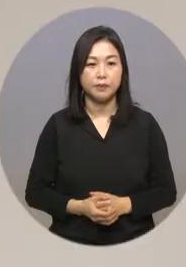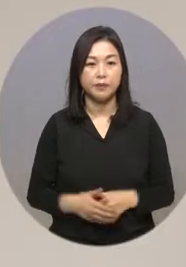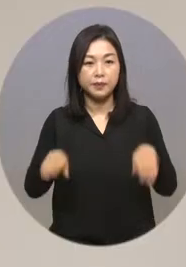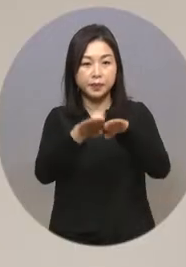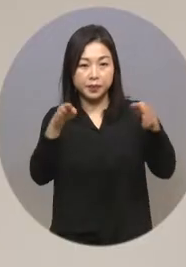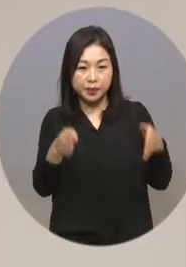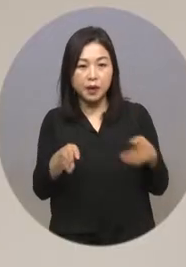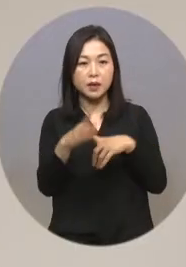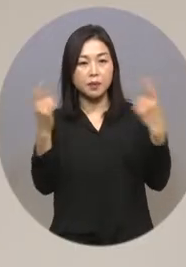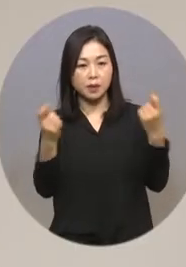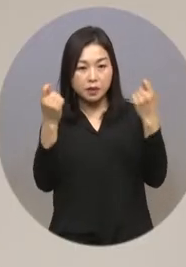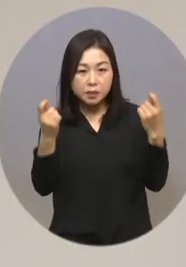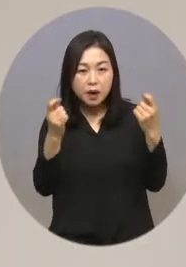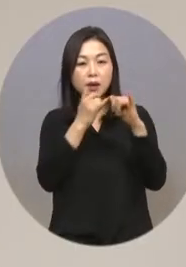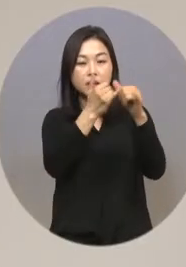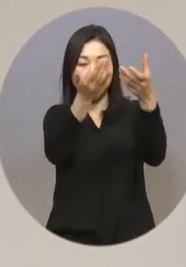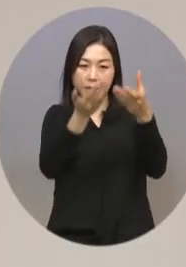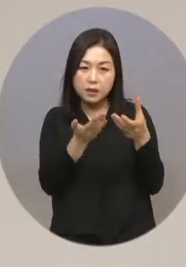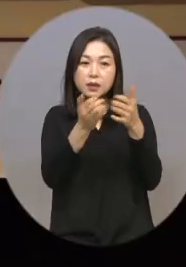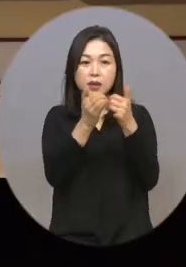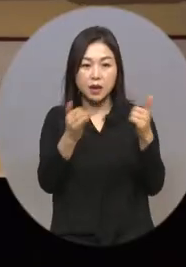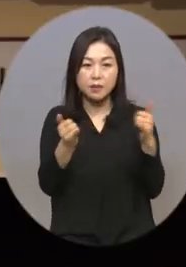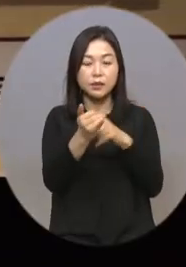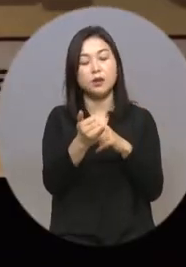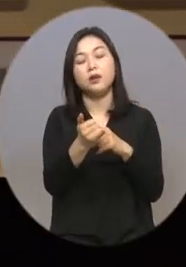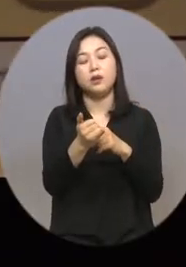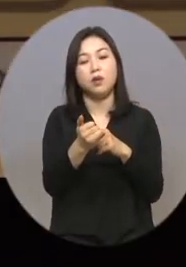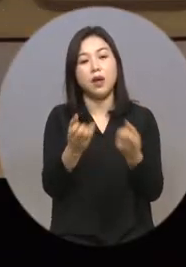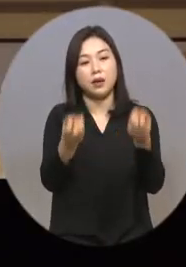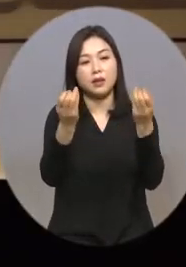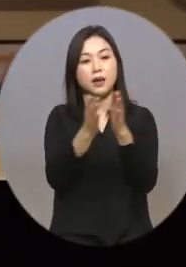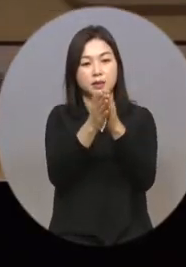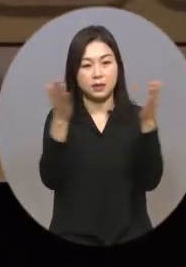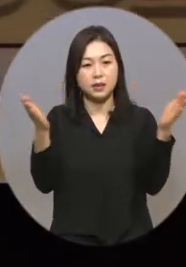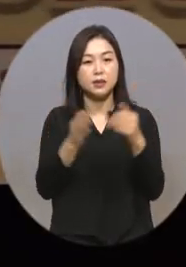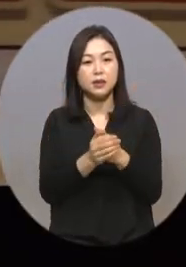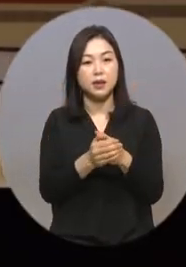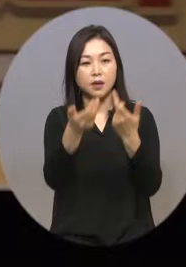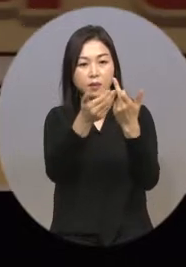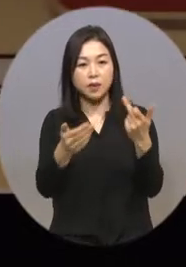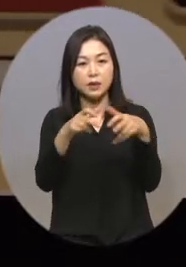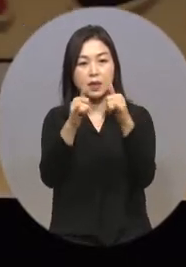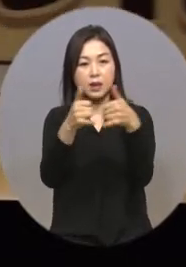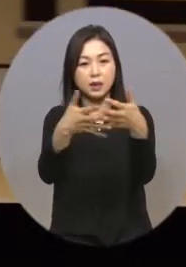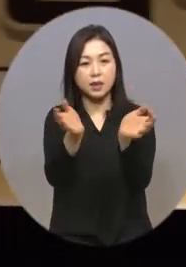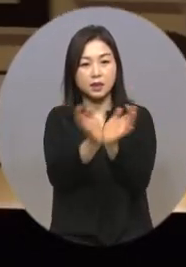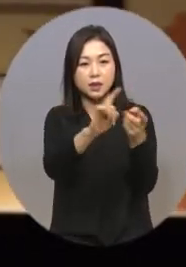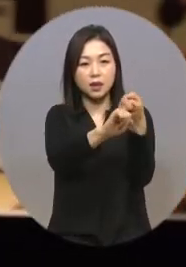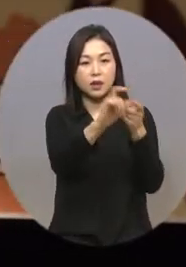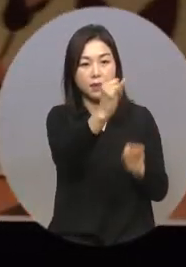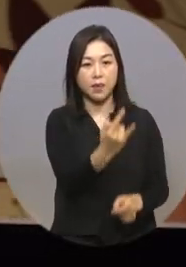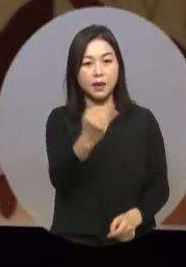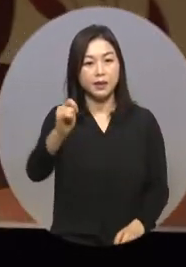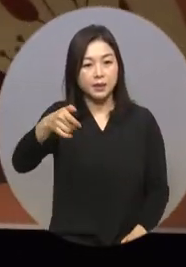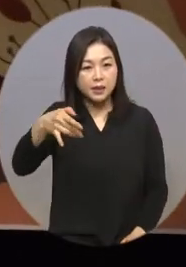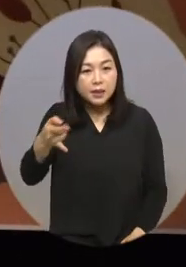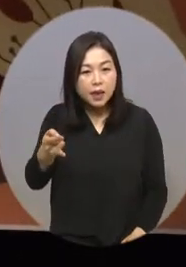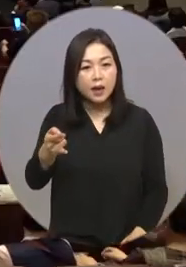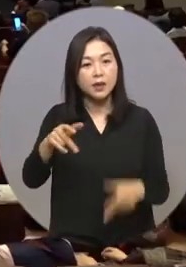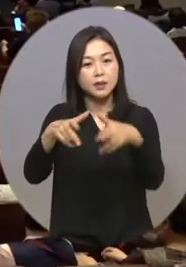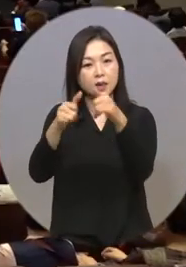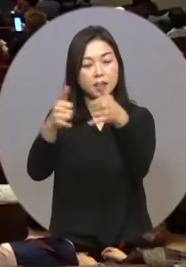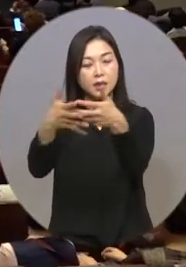수상자들의 공연으로 기념식이 시작됩니다 차단 법인 강원도 장애인단체 연합회와 인제군 장애인단체 연합회가